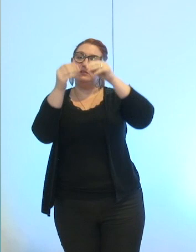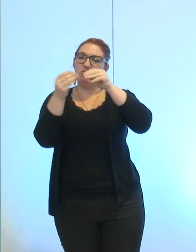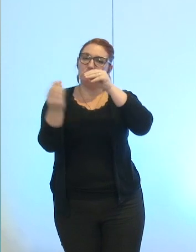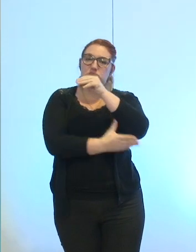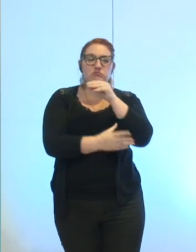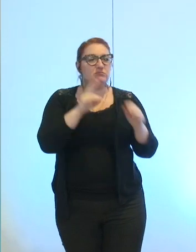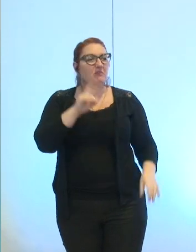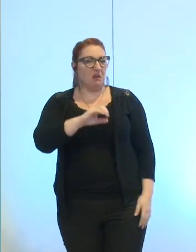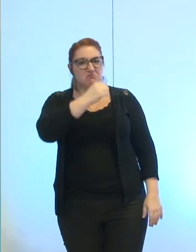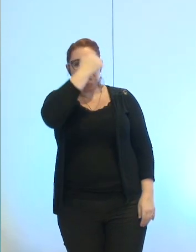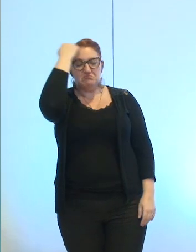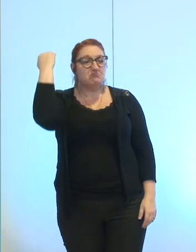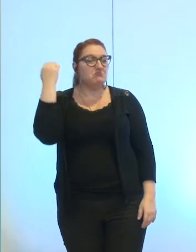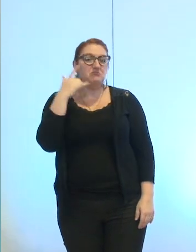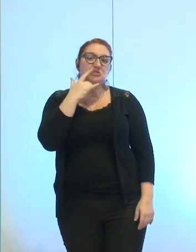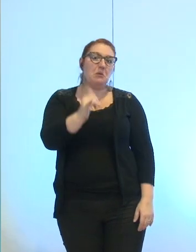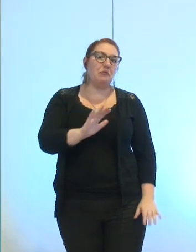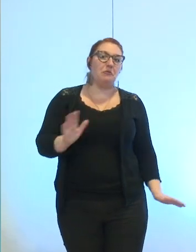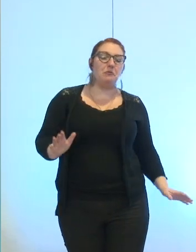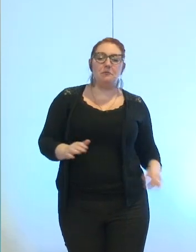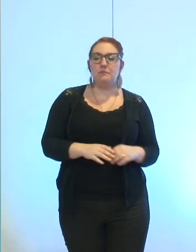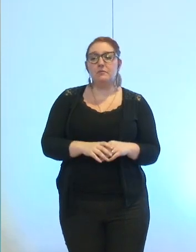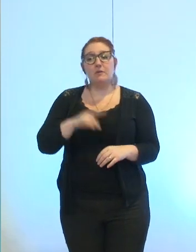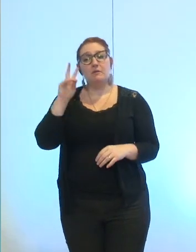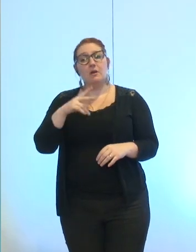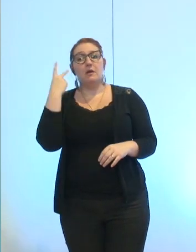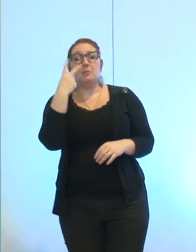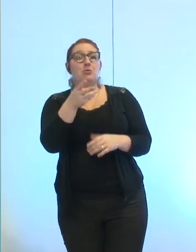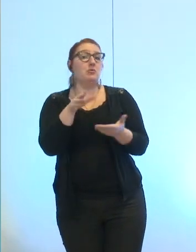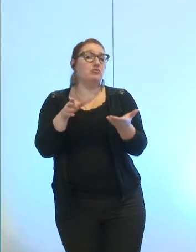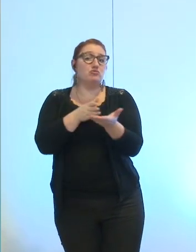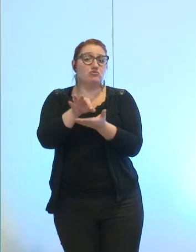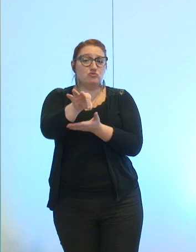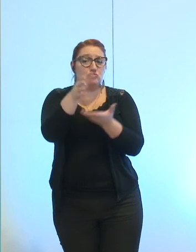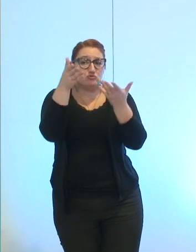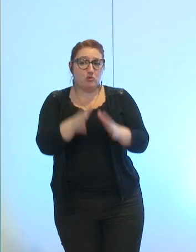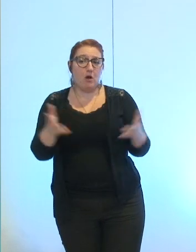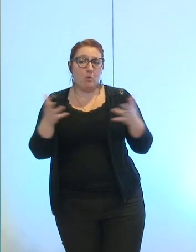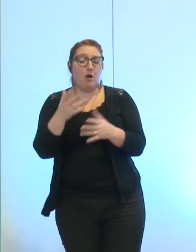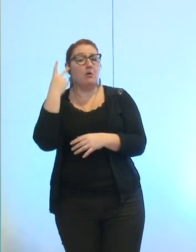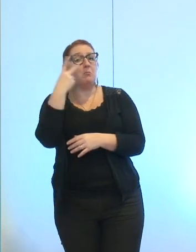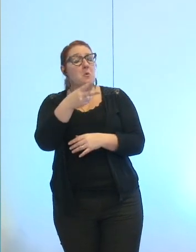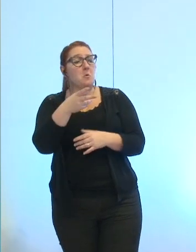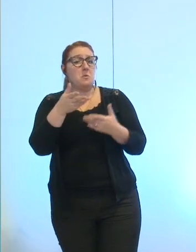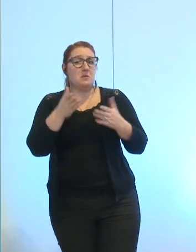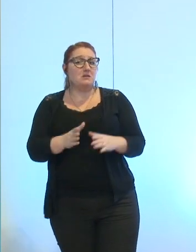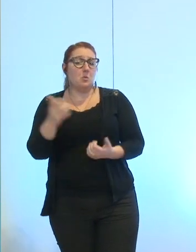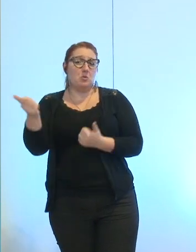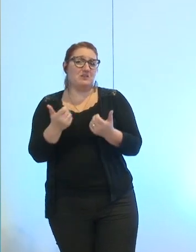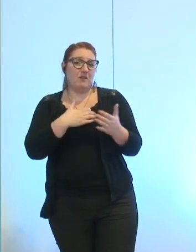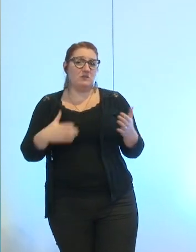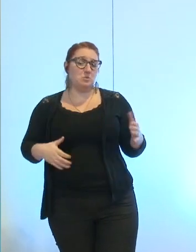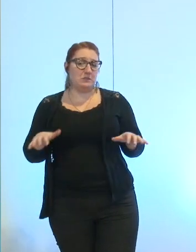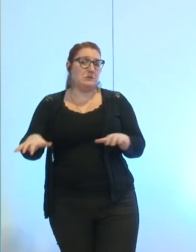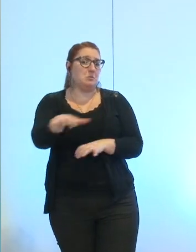dites-nous enfin ce que vous entendez faire du service public municipal quels seront vos choix quels seront vos arbitrages enfin je